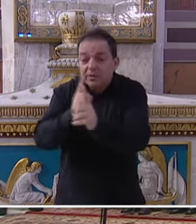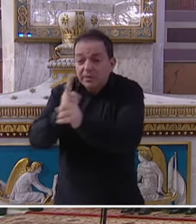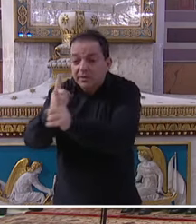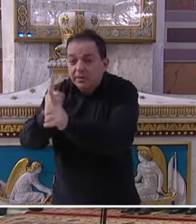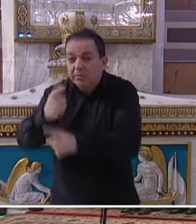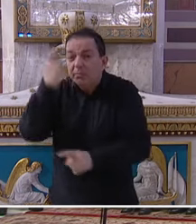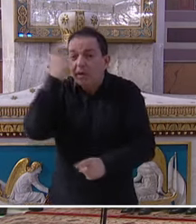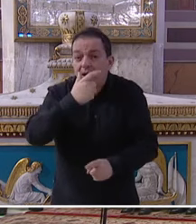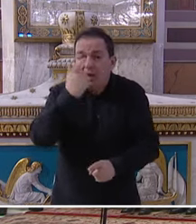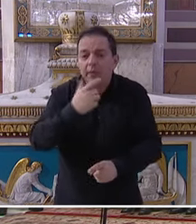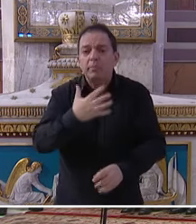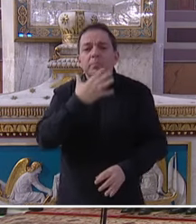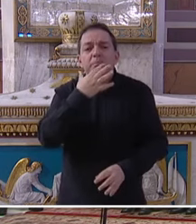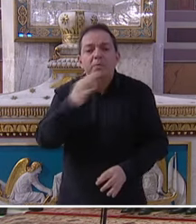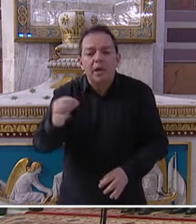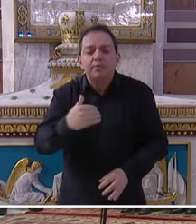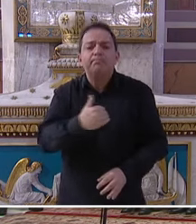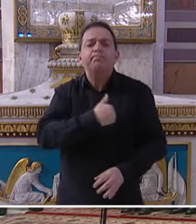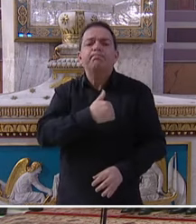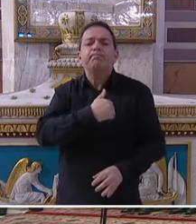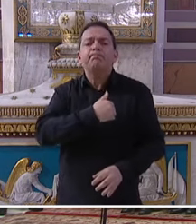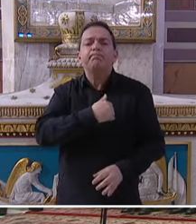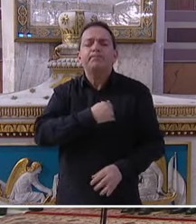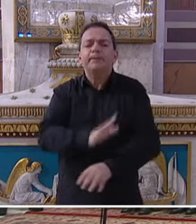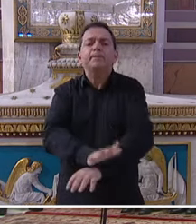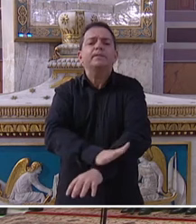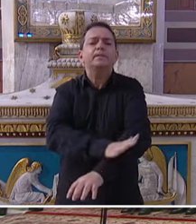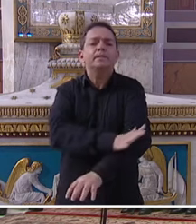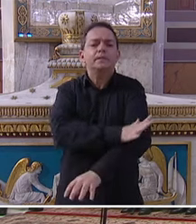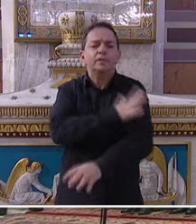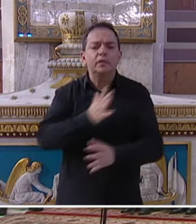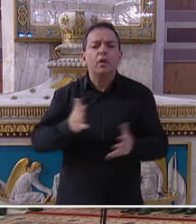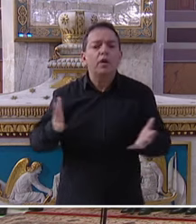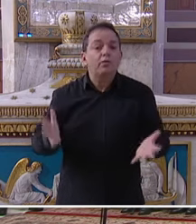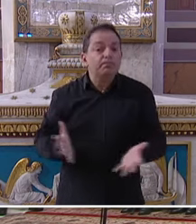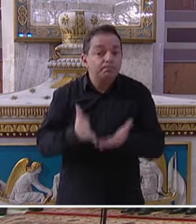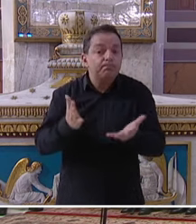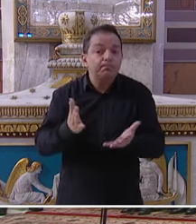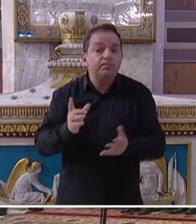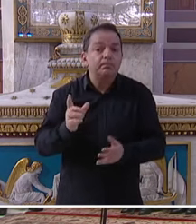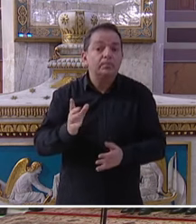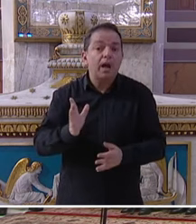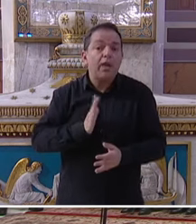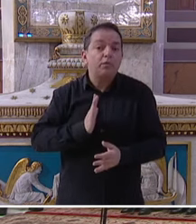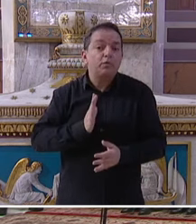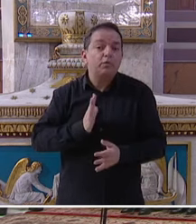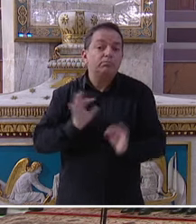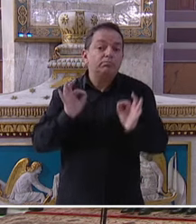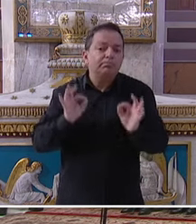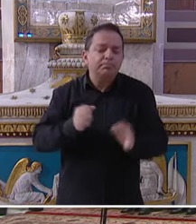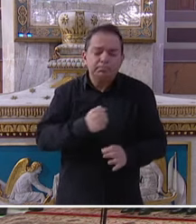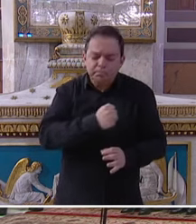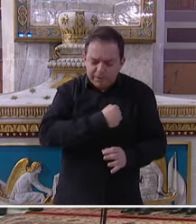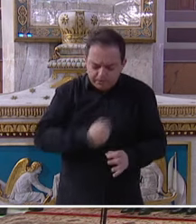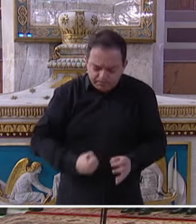μεταδακρύων, με τον εσωτερικό εκείνο συγκλονισμό που μπορεί να δώσει στον άνθρωπο η